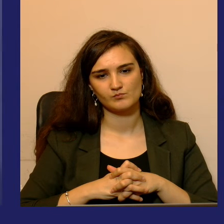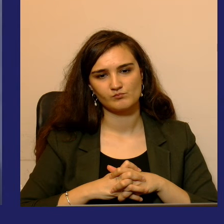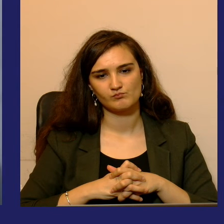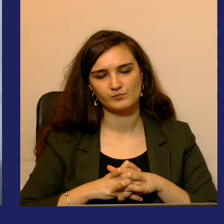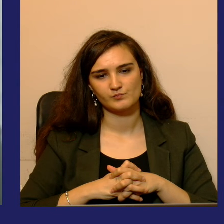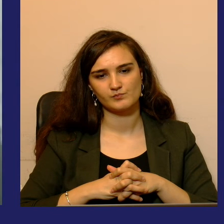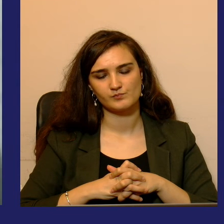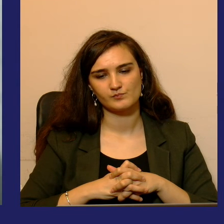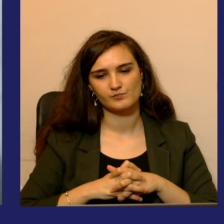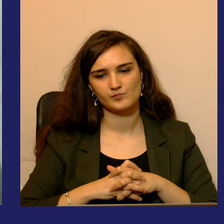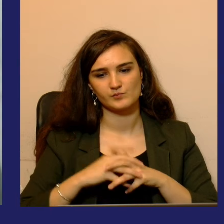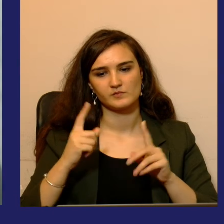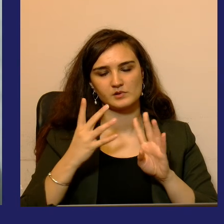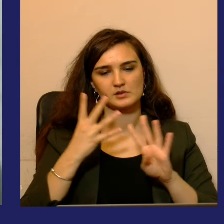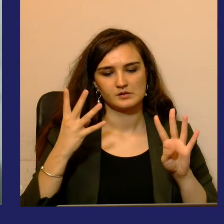Პირველში